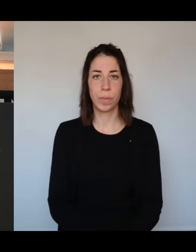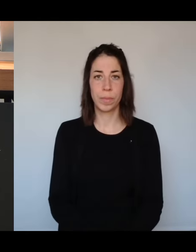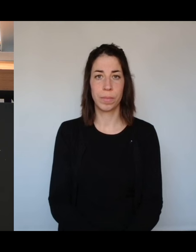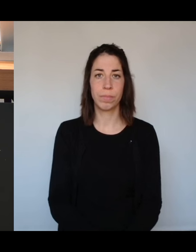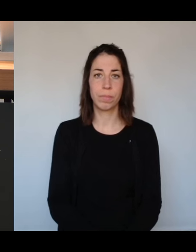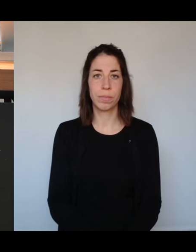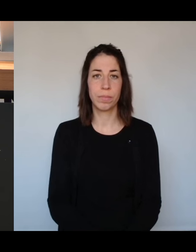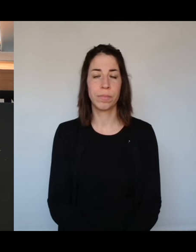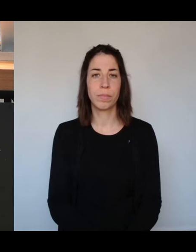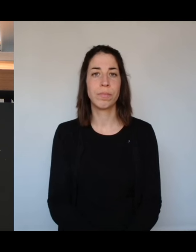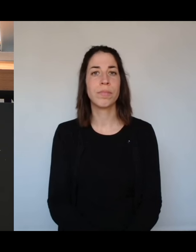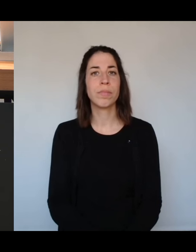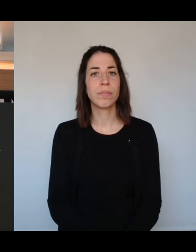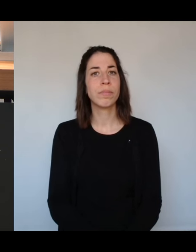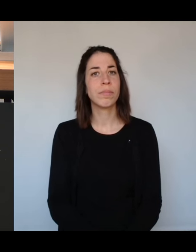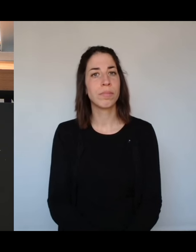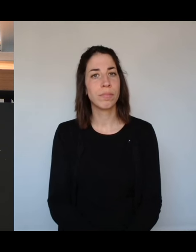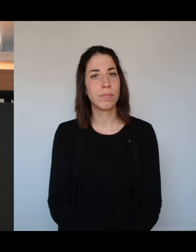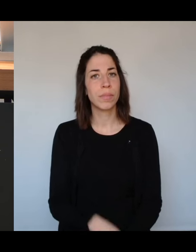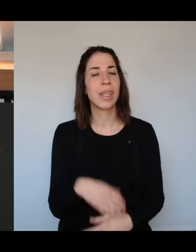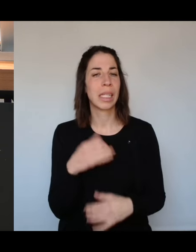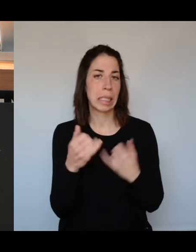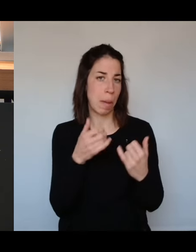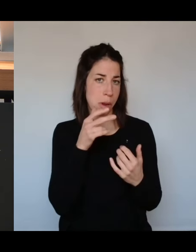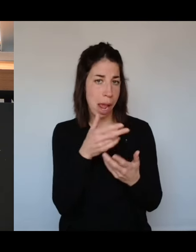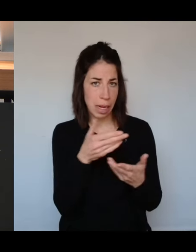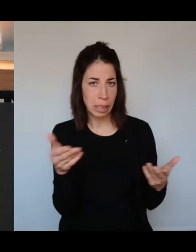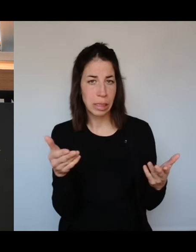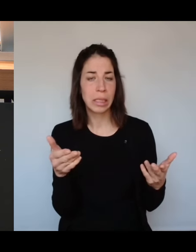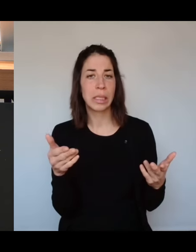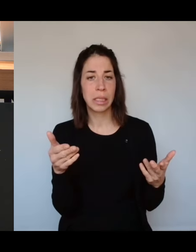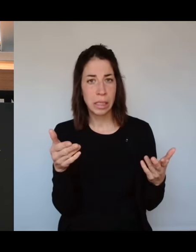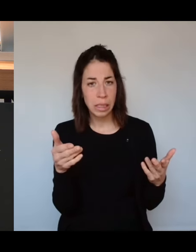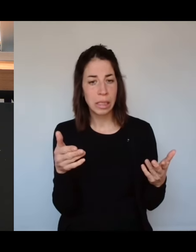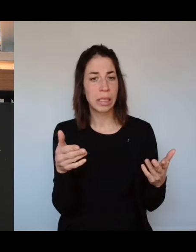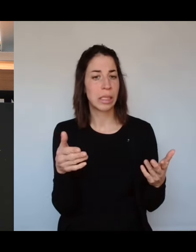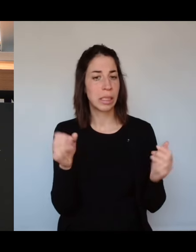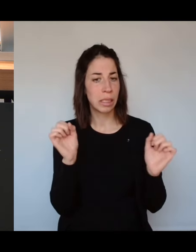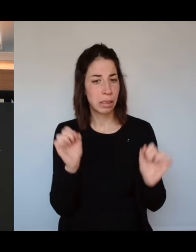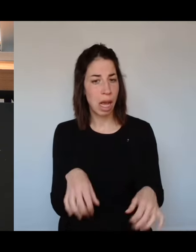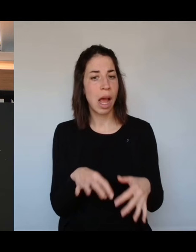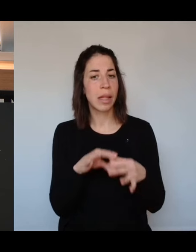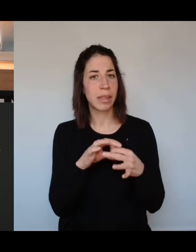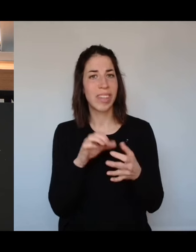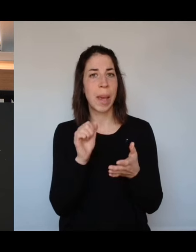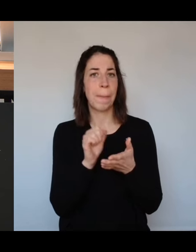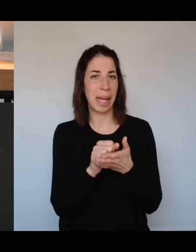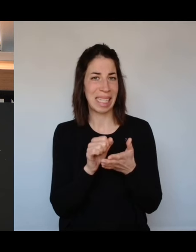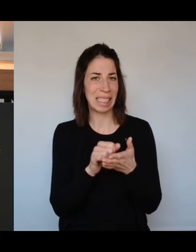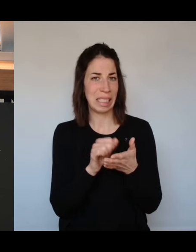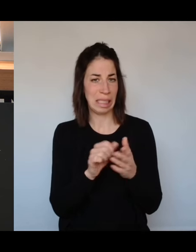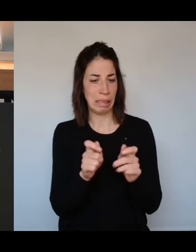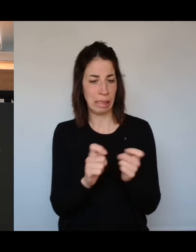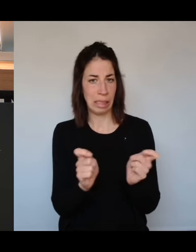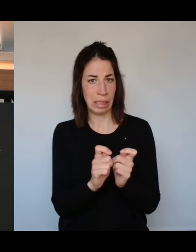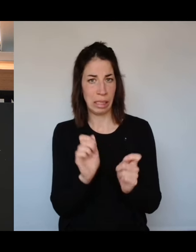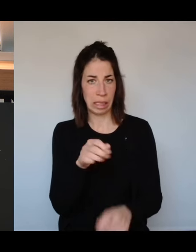Bezirksamt Friedrichshain-Kreuzberg jegliche Kooperation bei der Umsetzung der städtebaulichen Präventivmaßnahmen